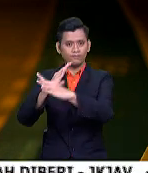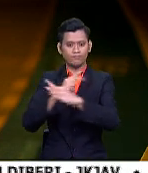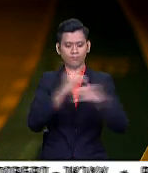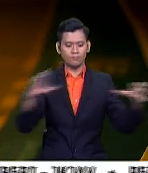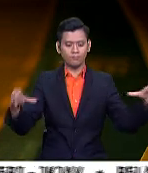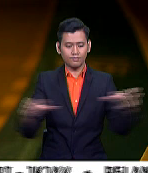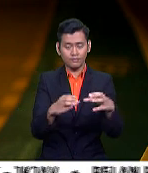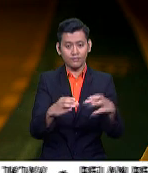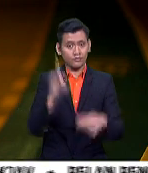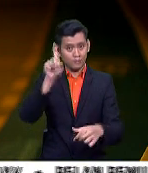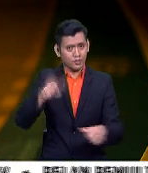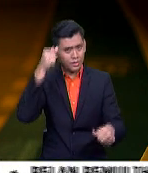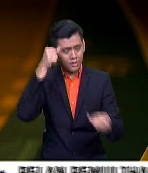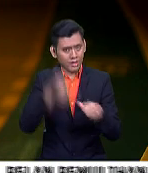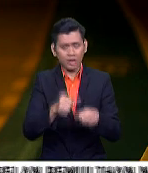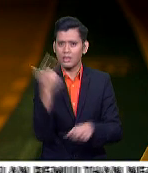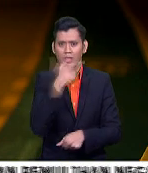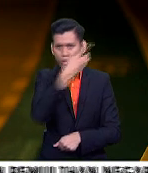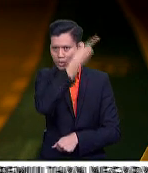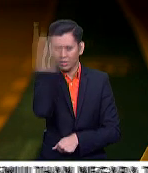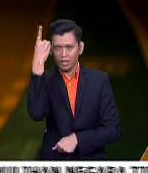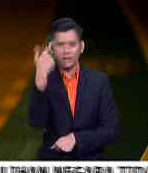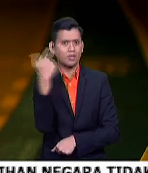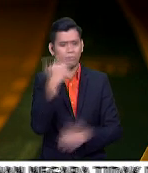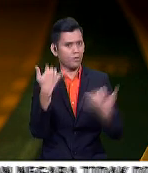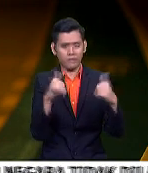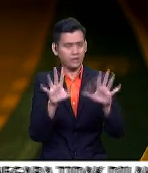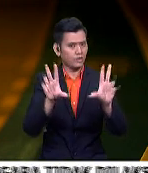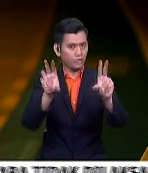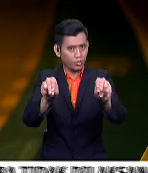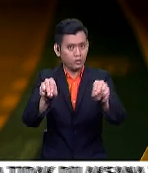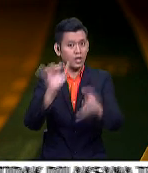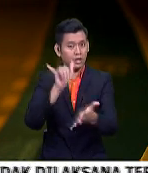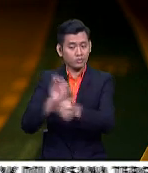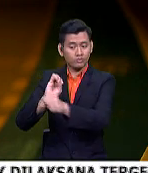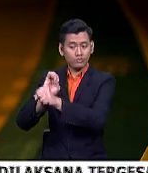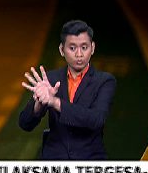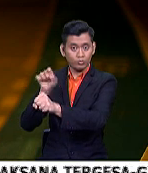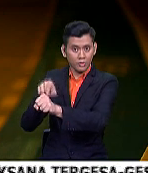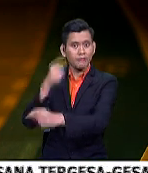Jangan berdegil, jangan main-main. Kerana COVID itu benar.